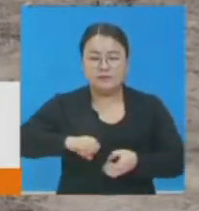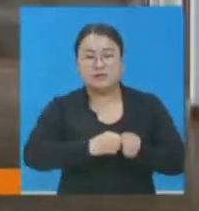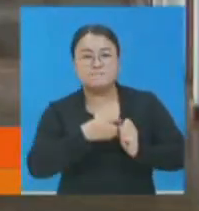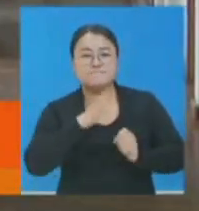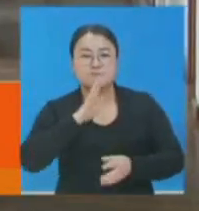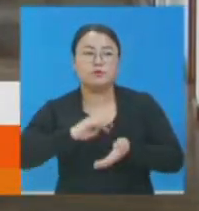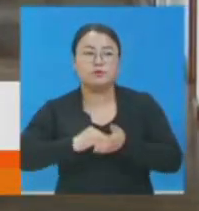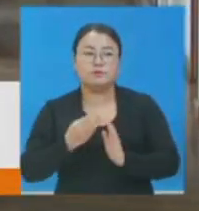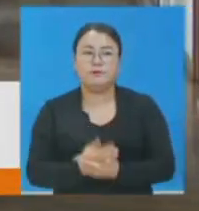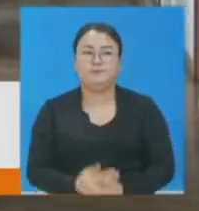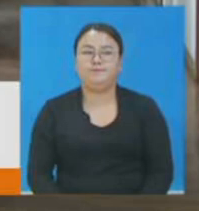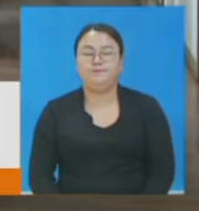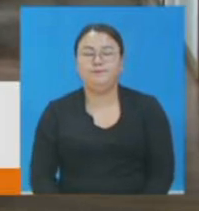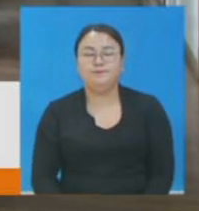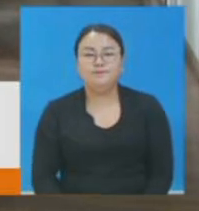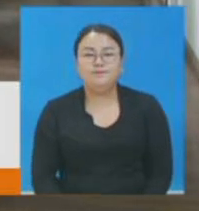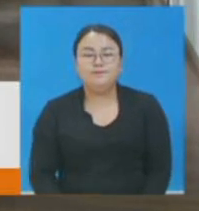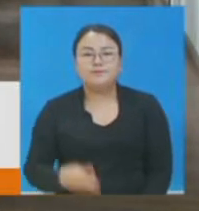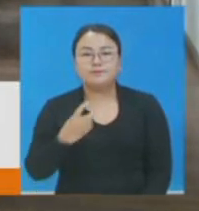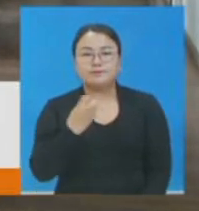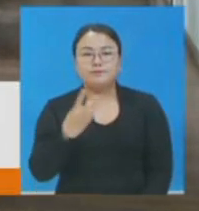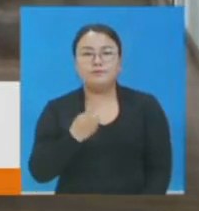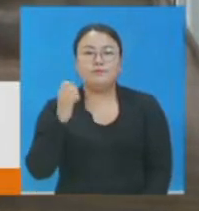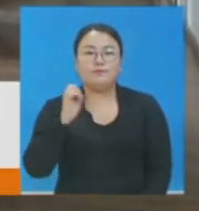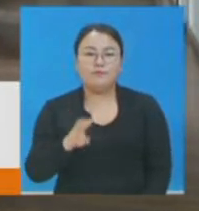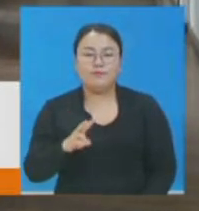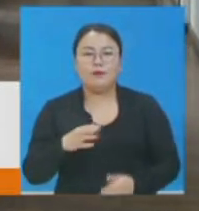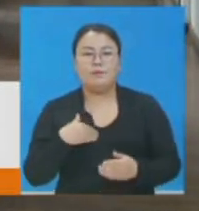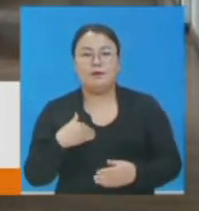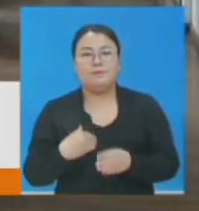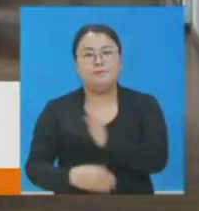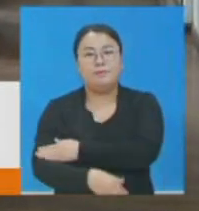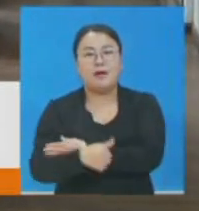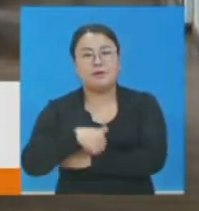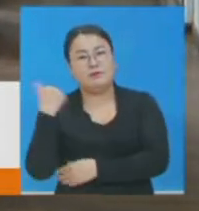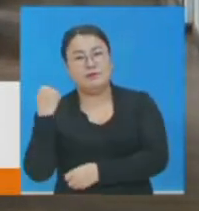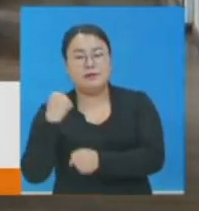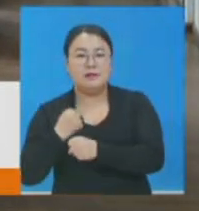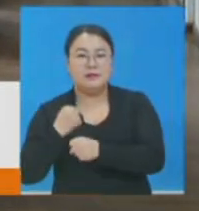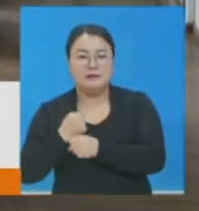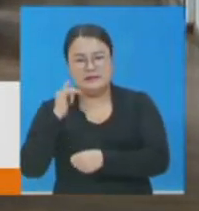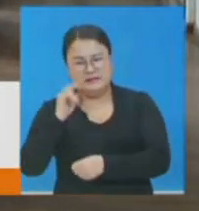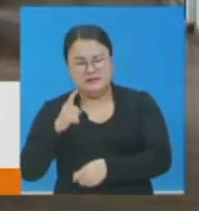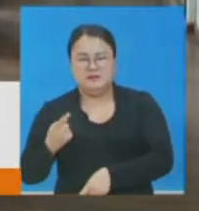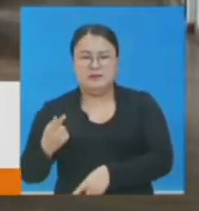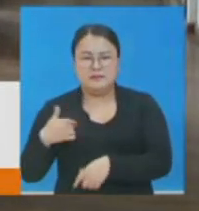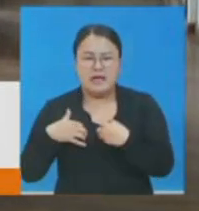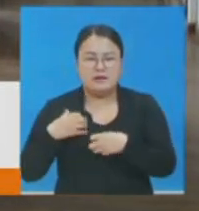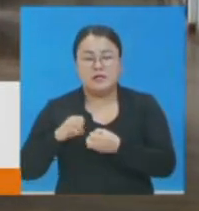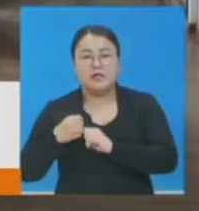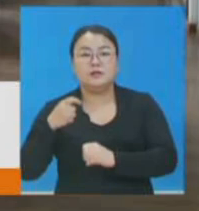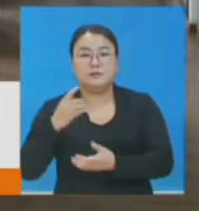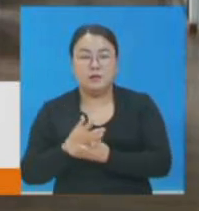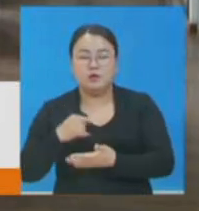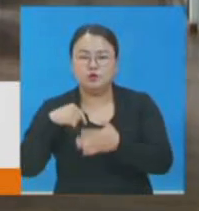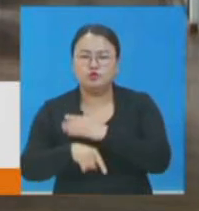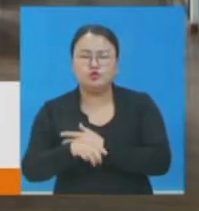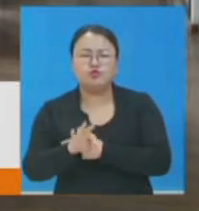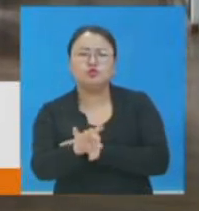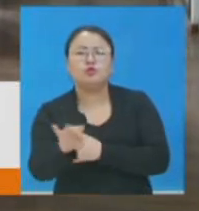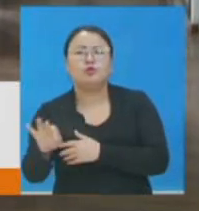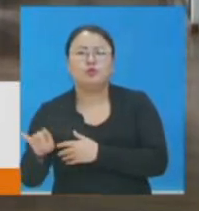төлөвлөжээ. За 2021 оноос манай баруун талын тогтчлтын ажлууд нэлийн эрчимдсэн. Энэ дотор ямар ажлууд байгаа вэ